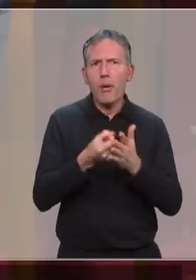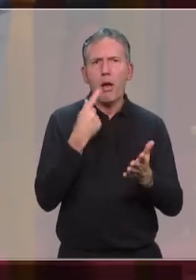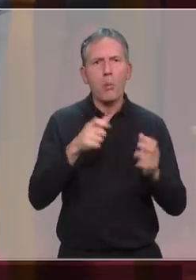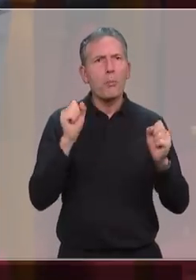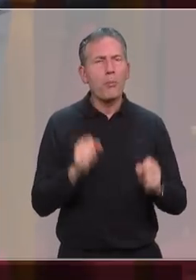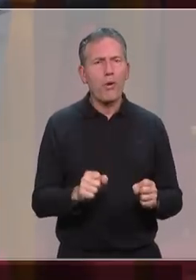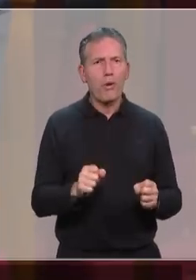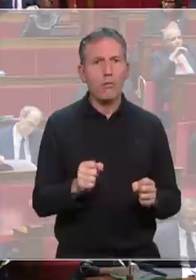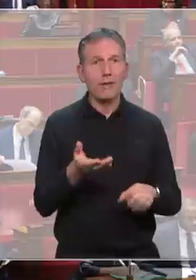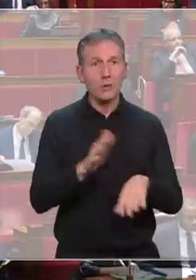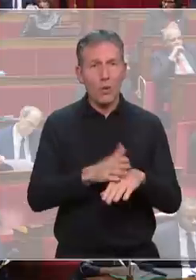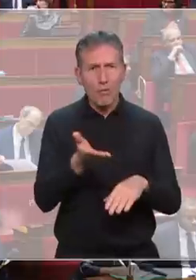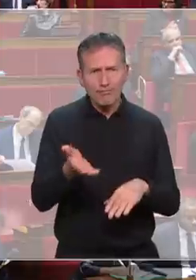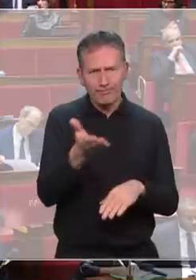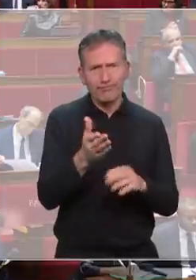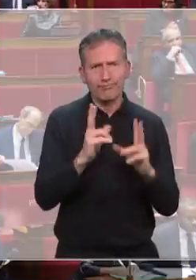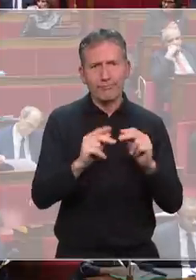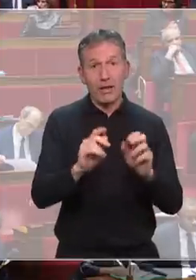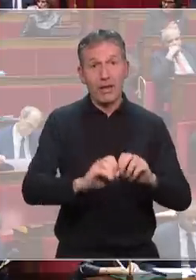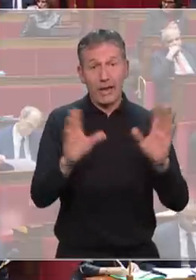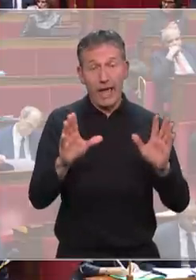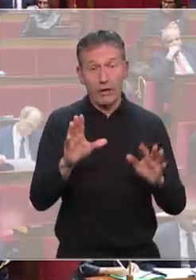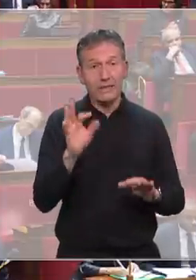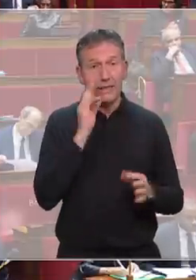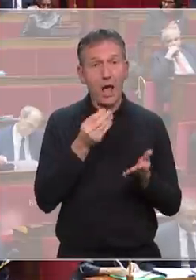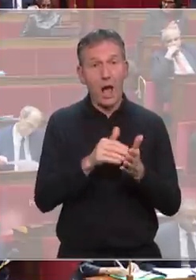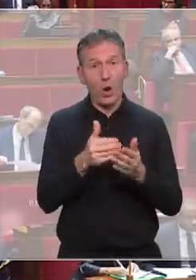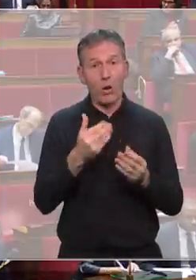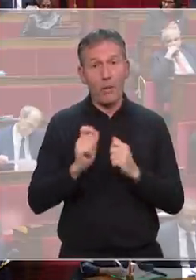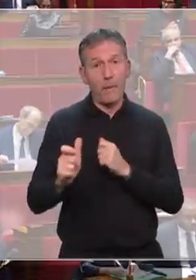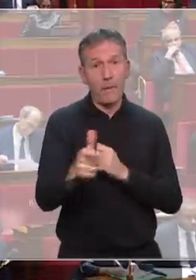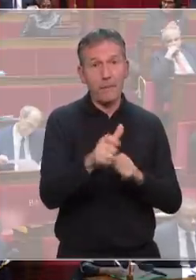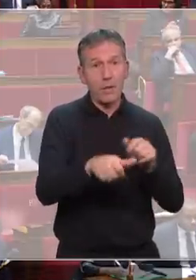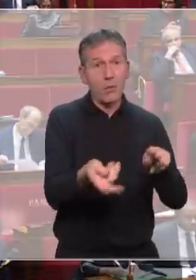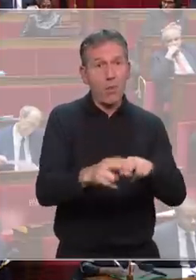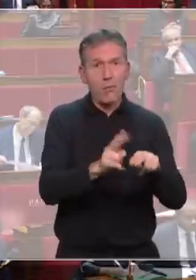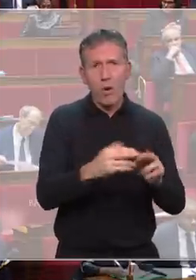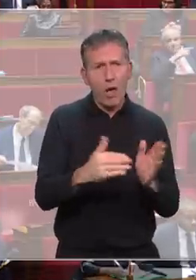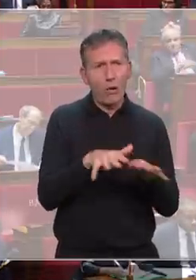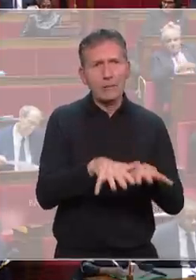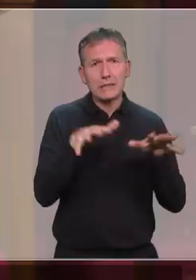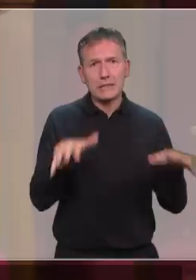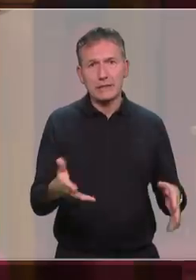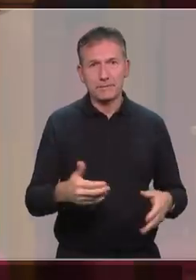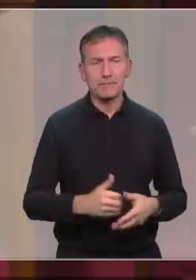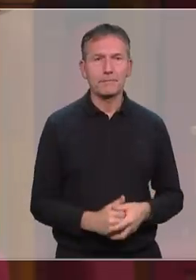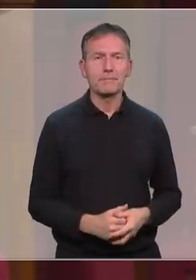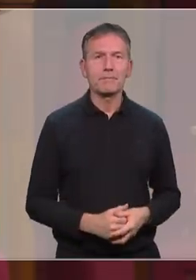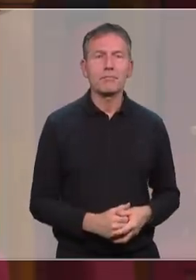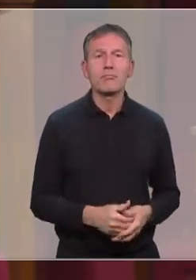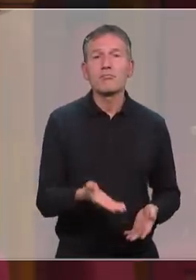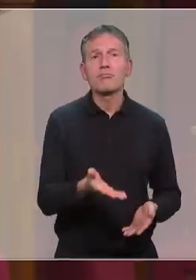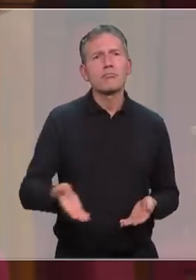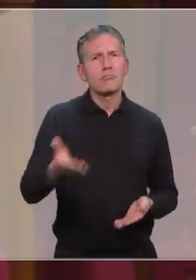bien, soyons clairs, le sida tue encore et toujours. Chers collègues,